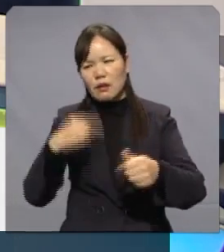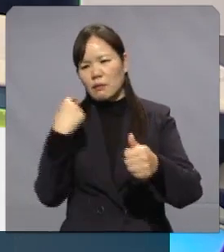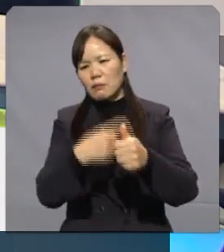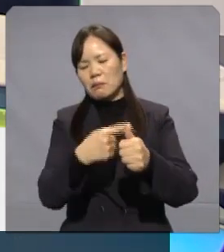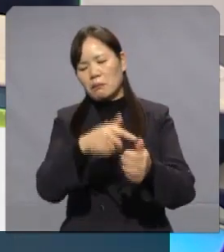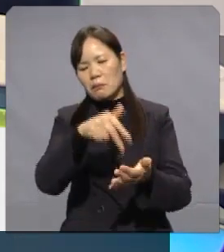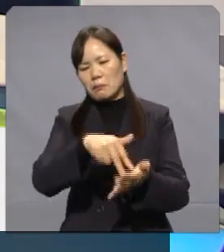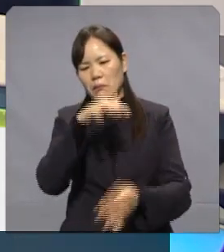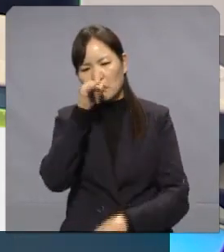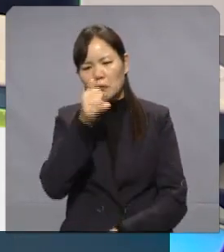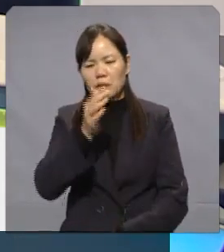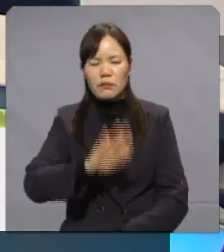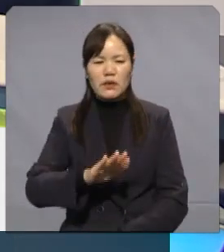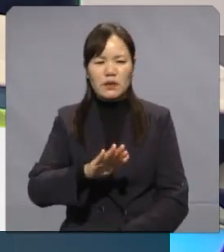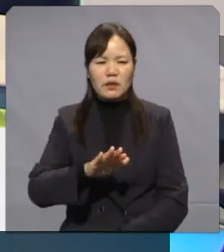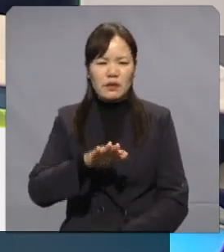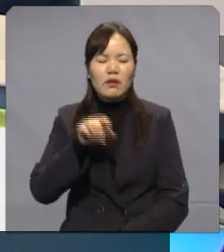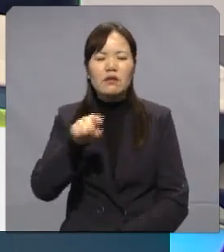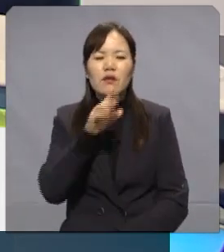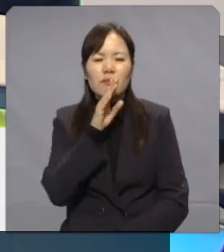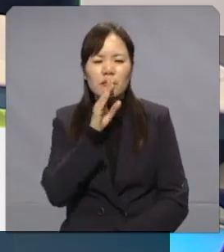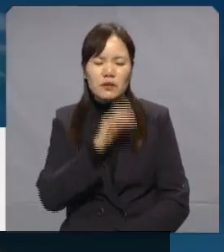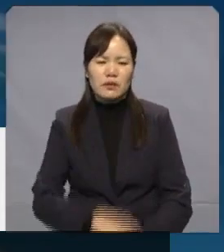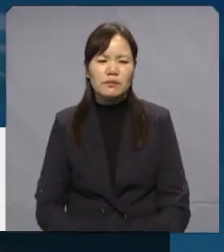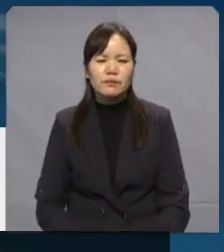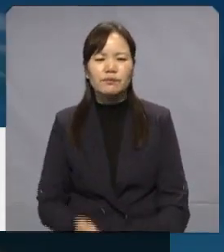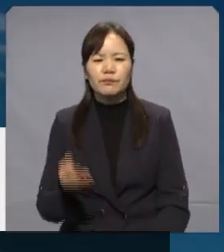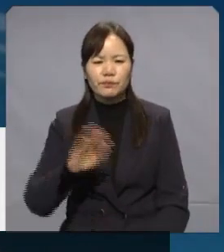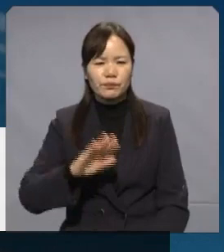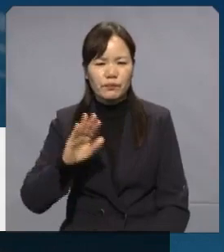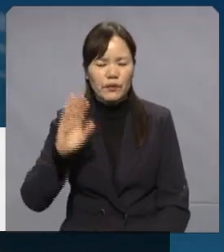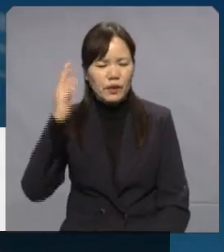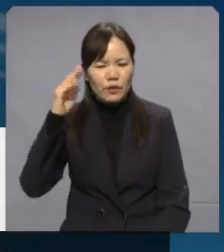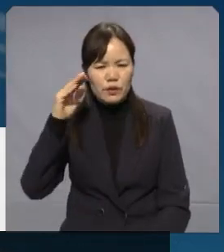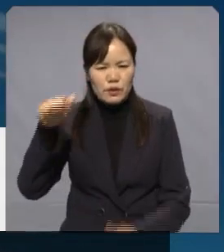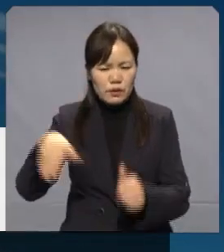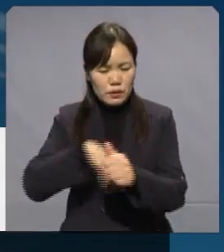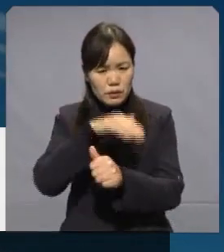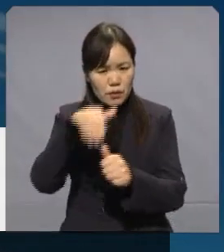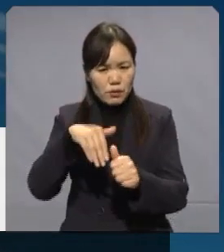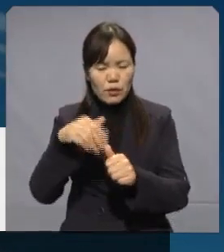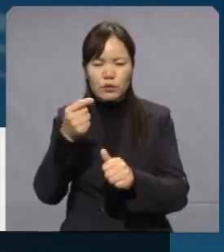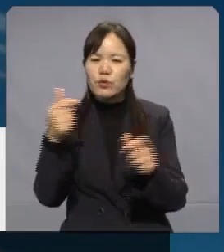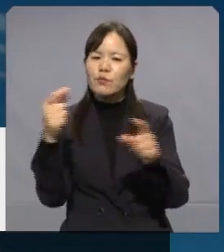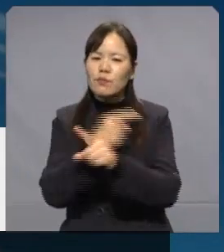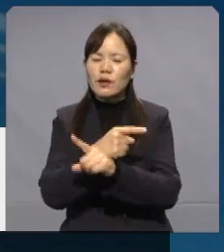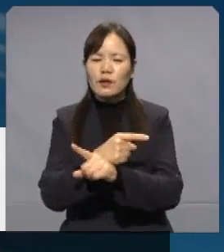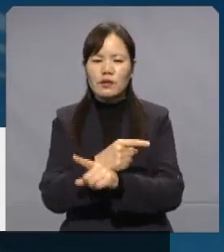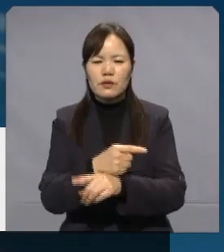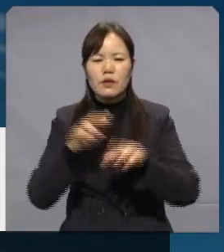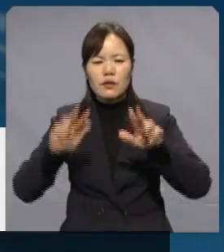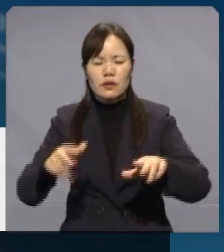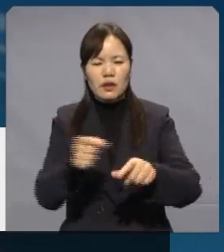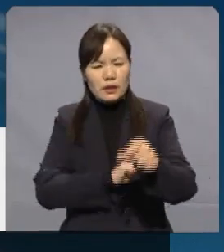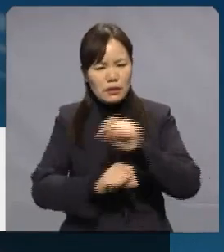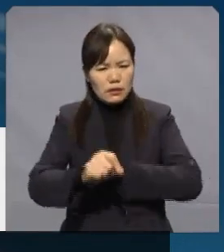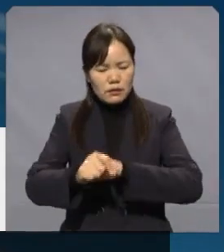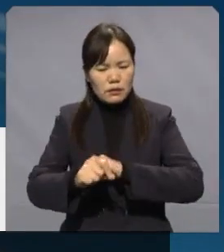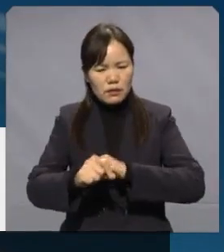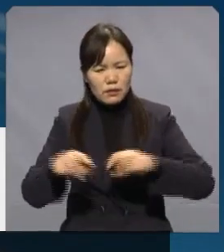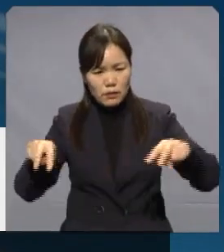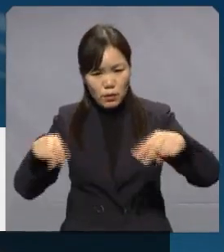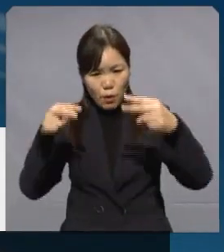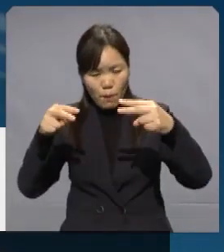가지고 있었던 그렇죠. 게 분명한 사실인데 최근 들어서 스탠스가 좀 바뀌었죠. 그런데 네. 적극적으로 좀 호흡하고